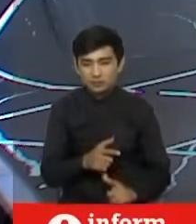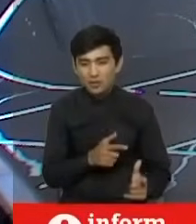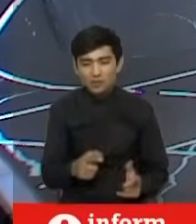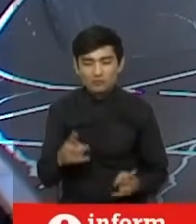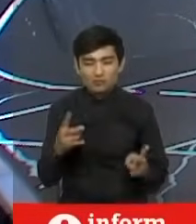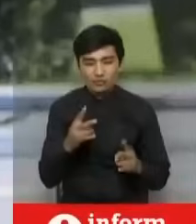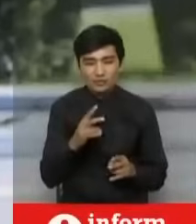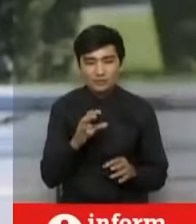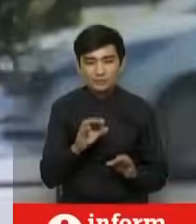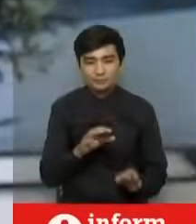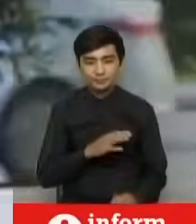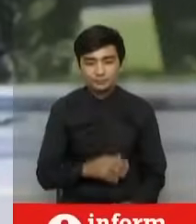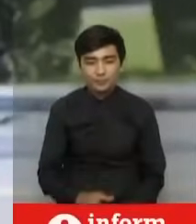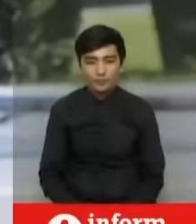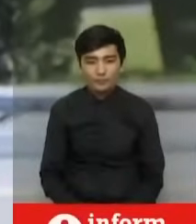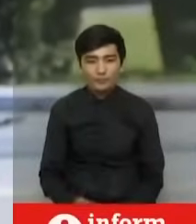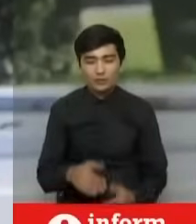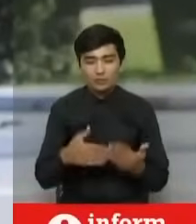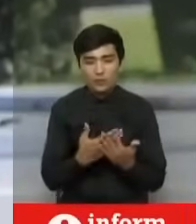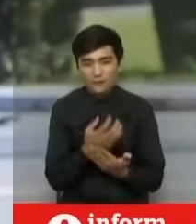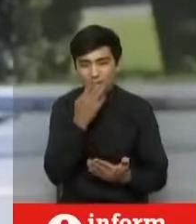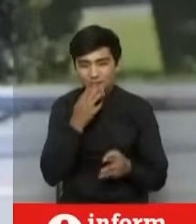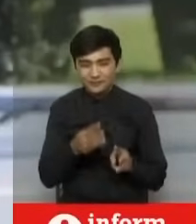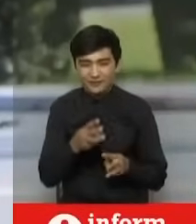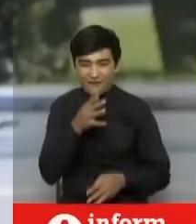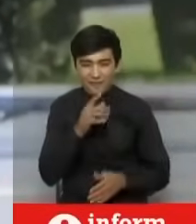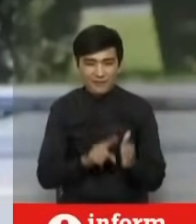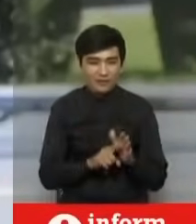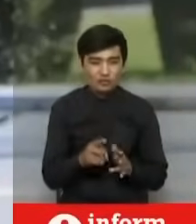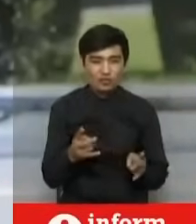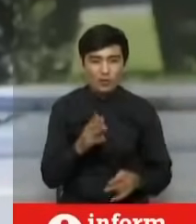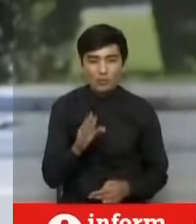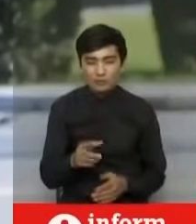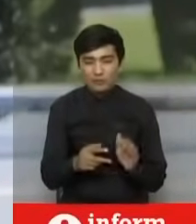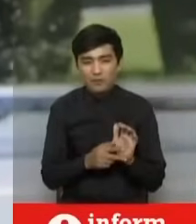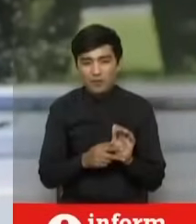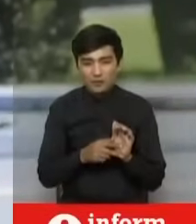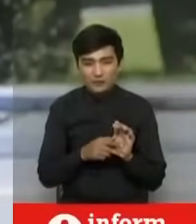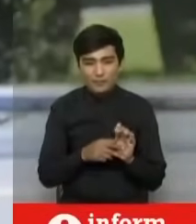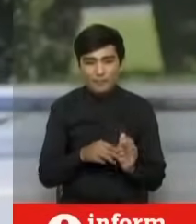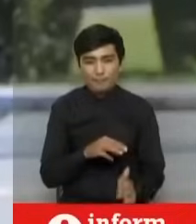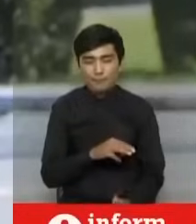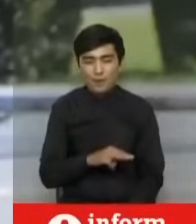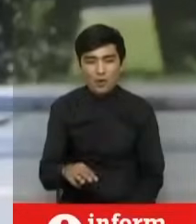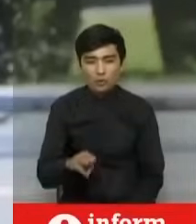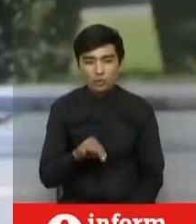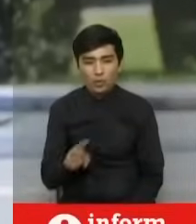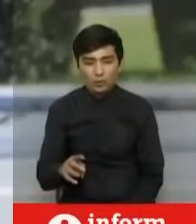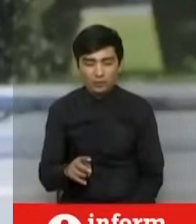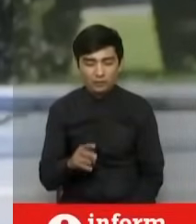Сарсенбаев. Для нового отопительного сезона потребуется более 8,5 миллионов тонн угля.